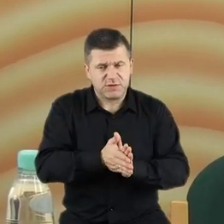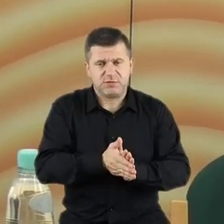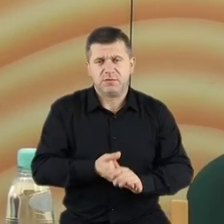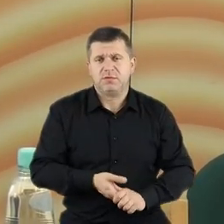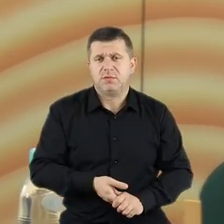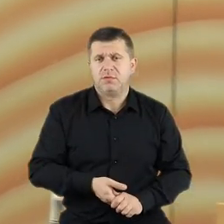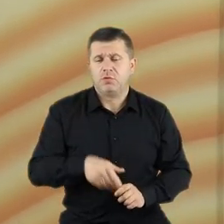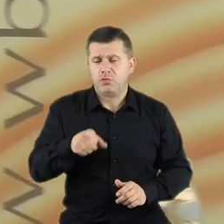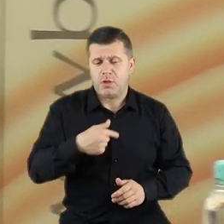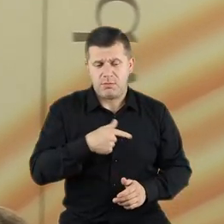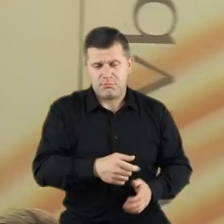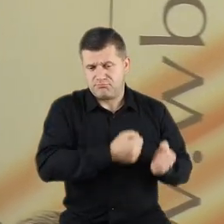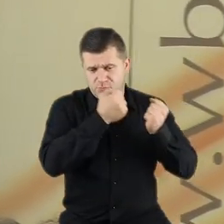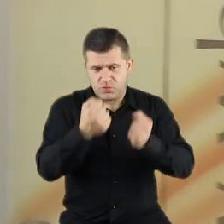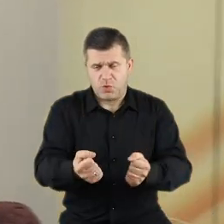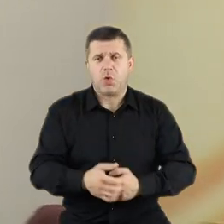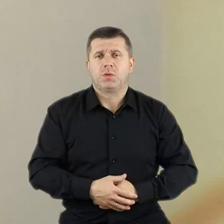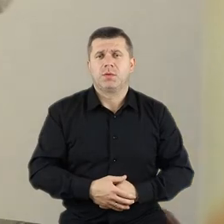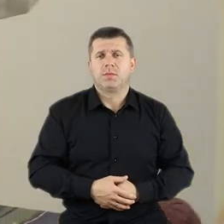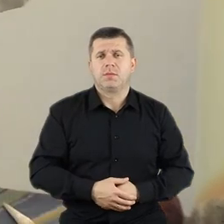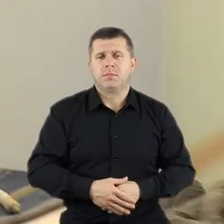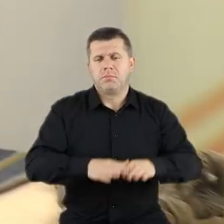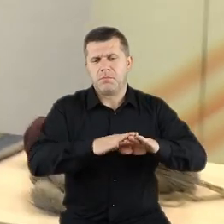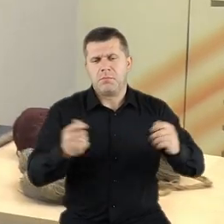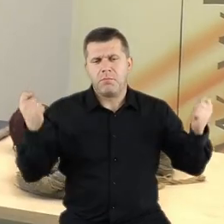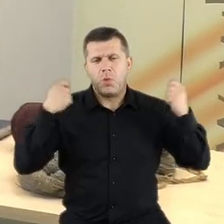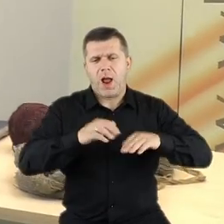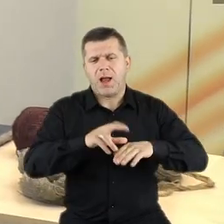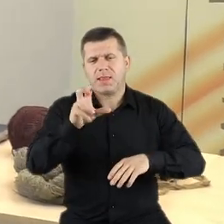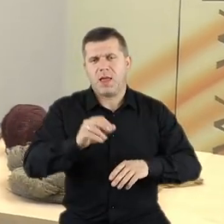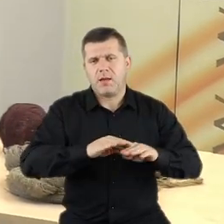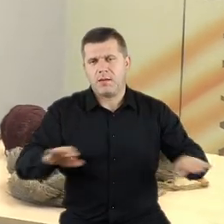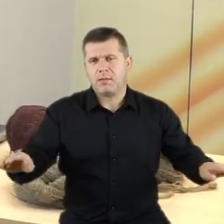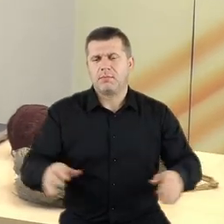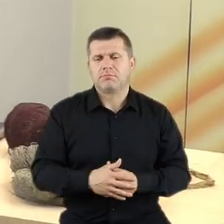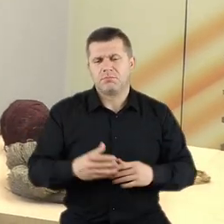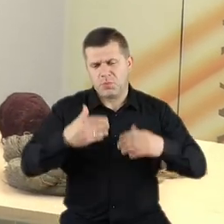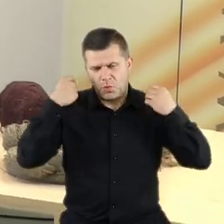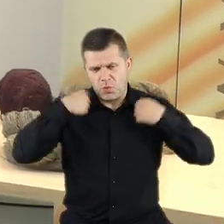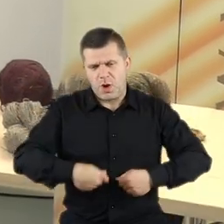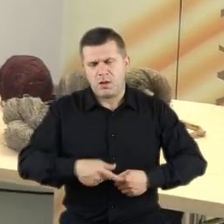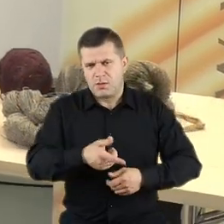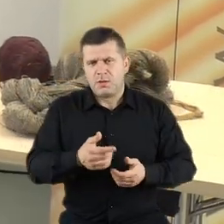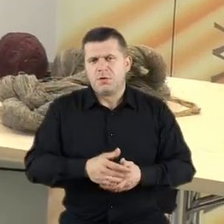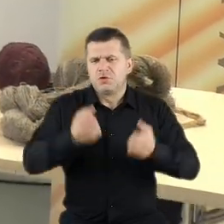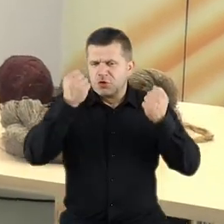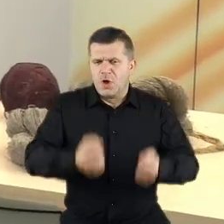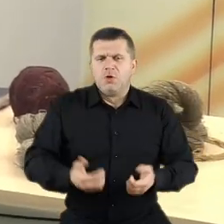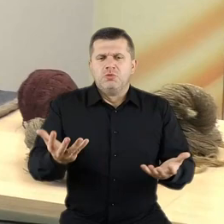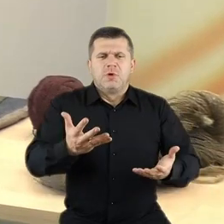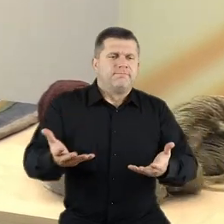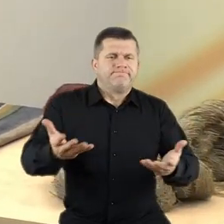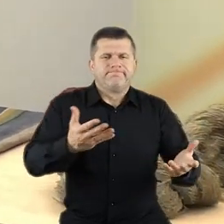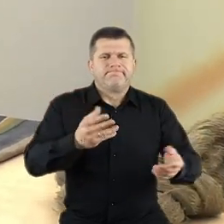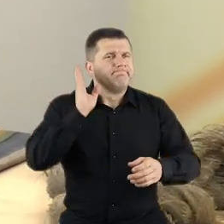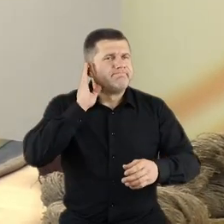przyniosłam taką płachtę też tego naprawdę ciężko żeby gdziekolwiek to się zachowało jeszcze